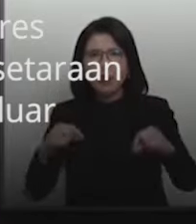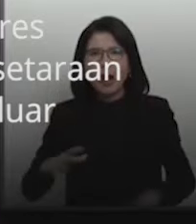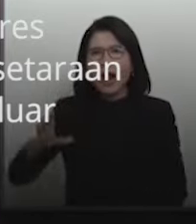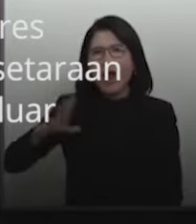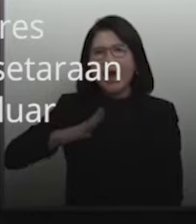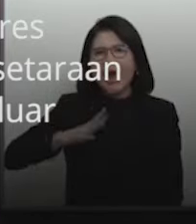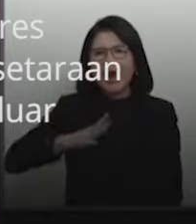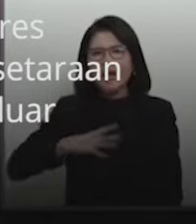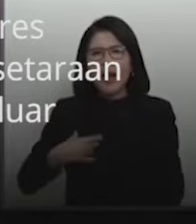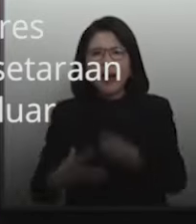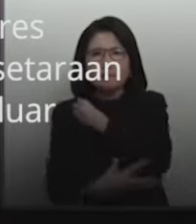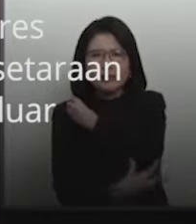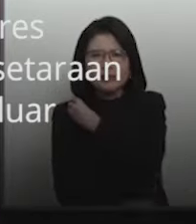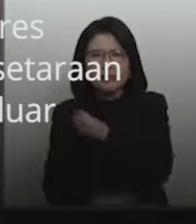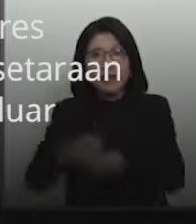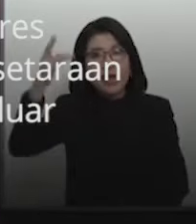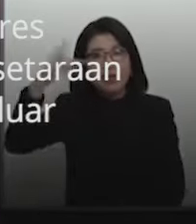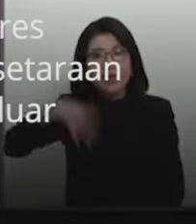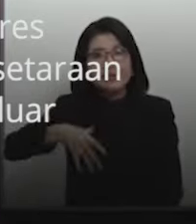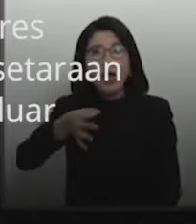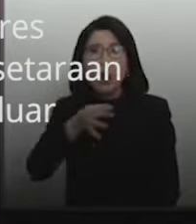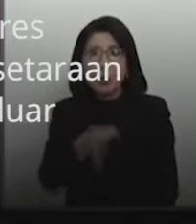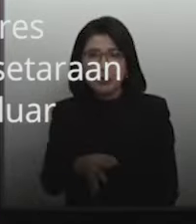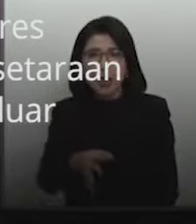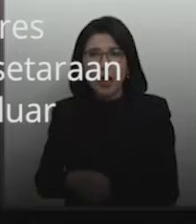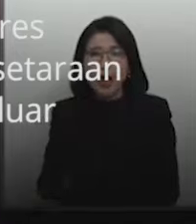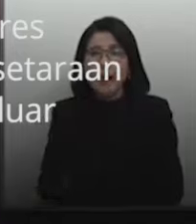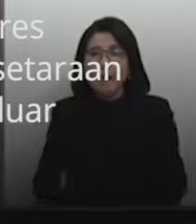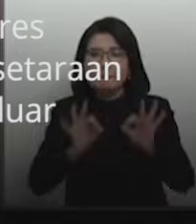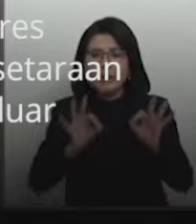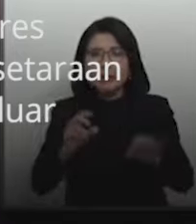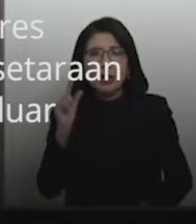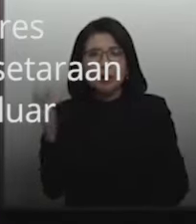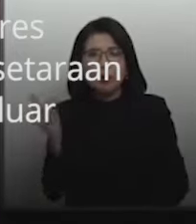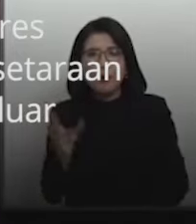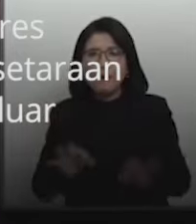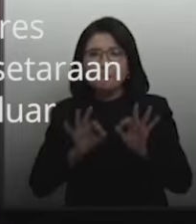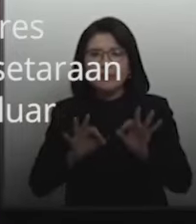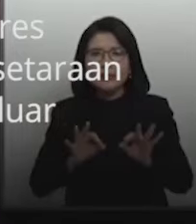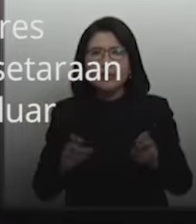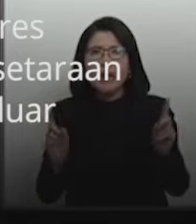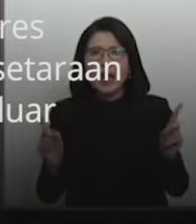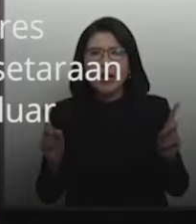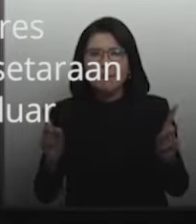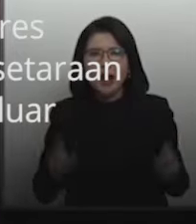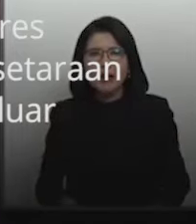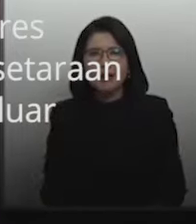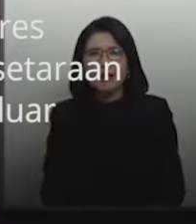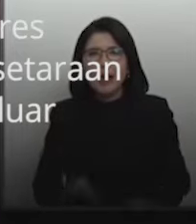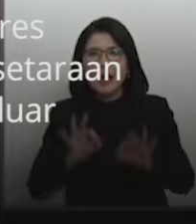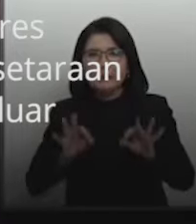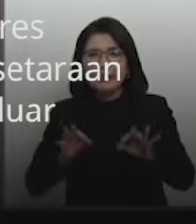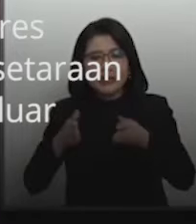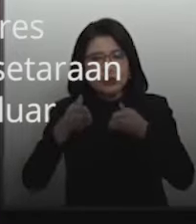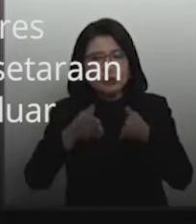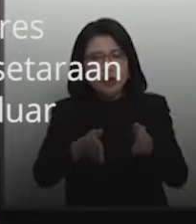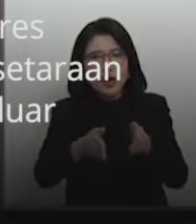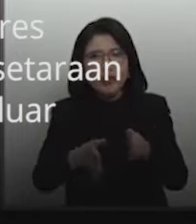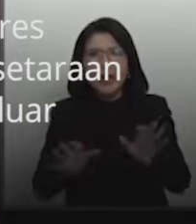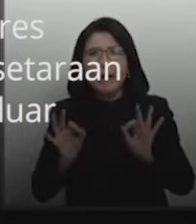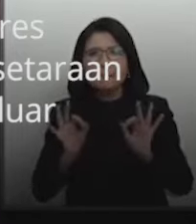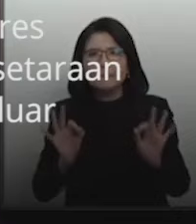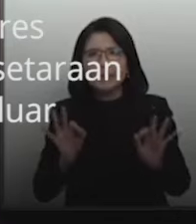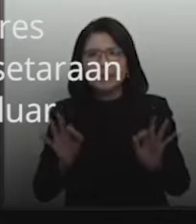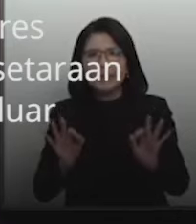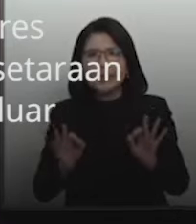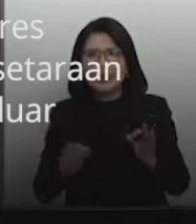miskin Desa Kota Pendidikan umum pendidikan agama pendidikan kejuruan dan pendidikan